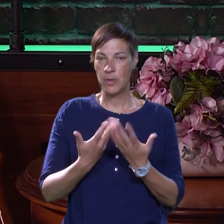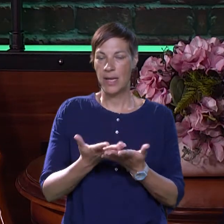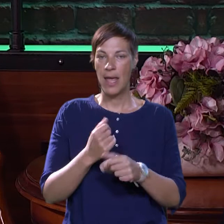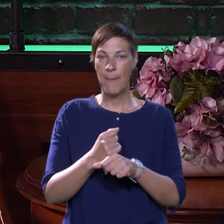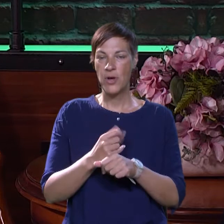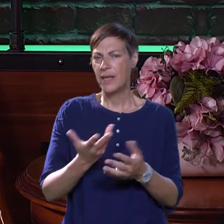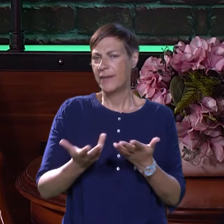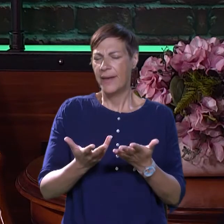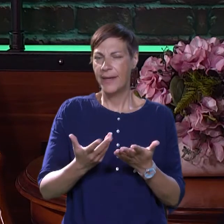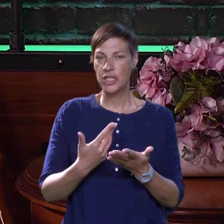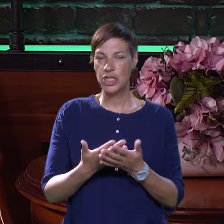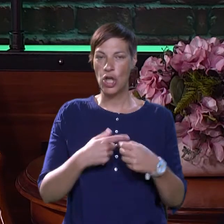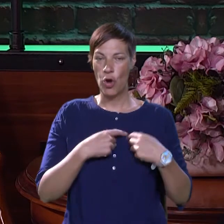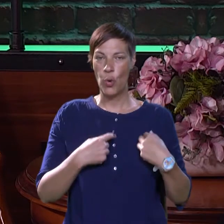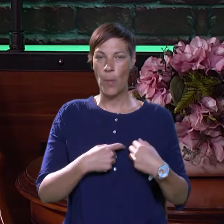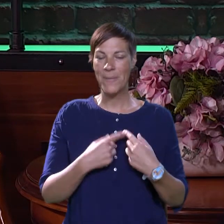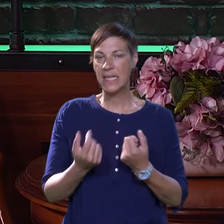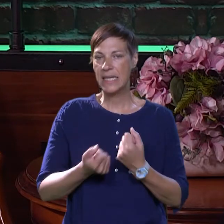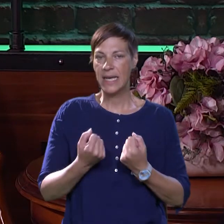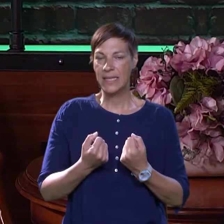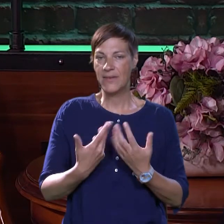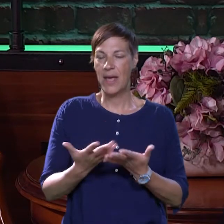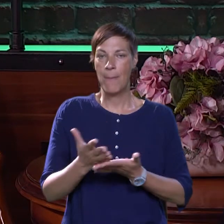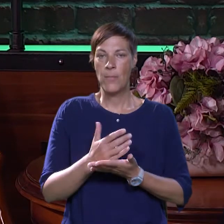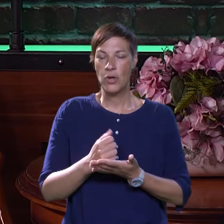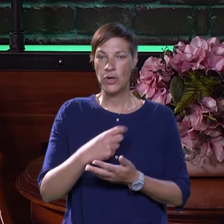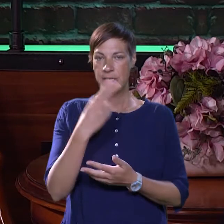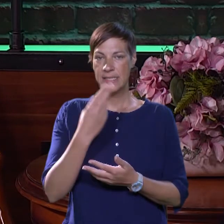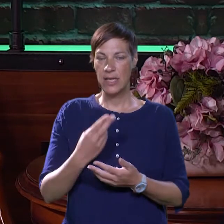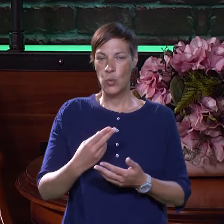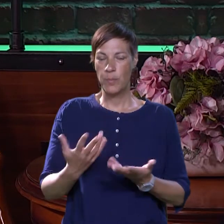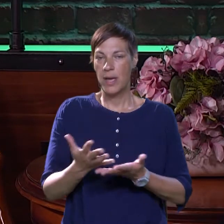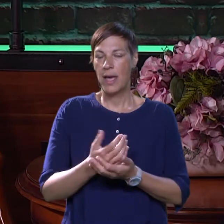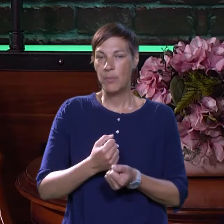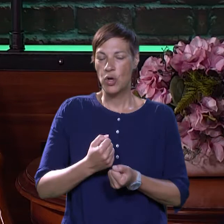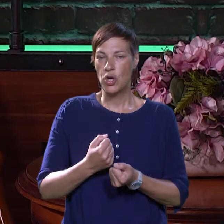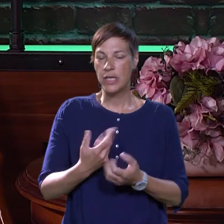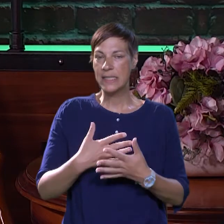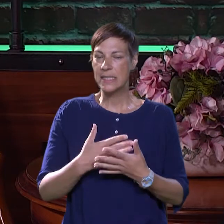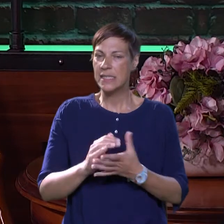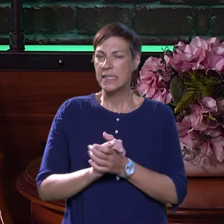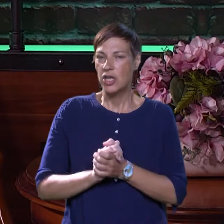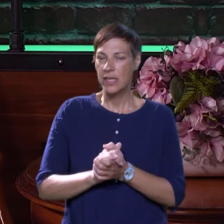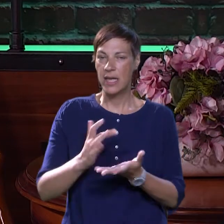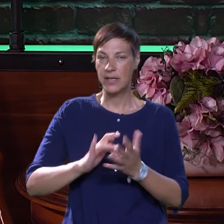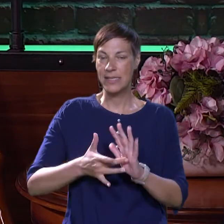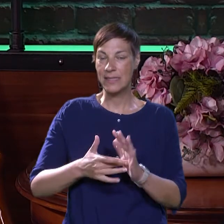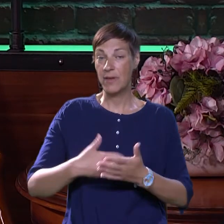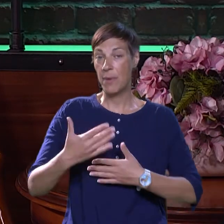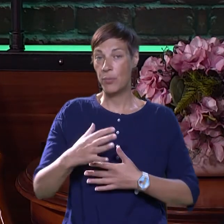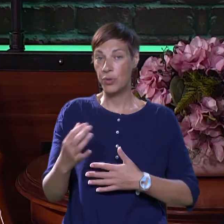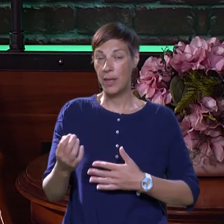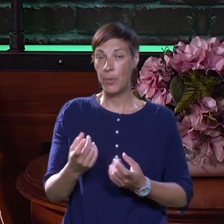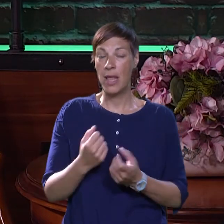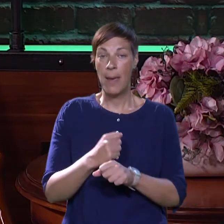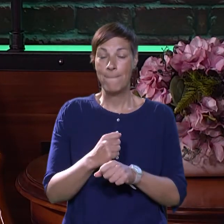hajmo raditi nešto, hajmo raditi humanitarne aktivnosti, hajmo koristiti umjetnost, hajmo koristiti solidarnost, da svima bude bolje,